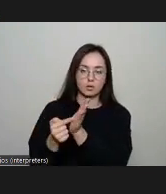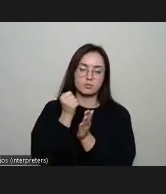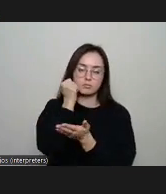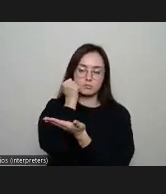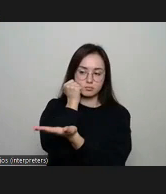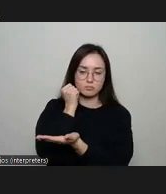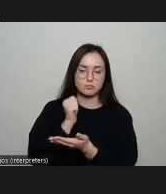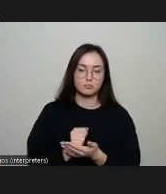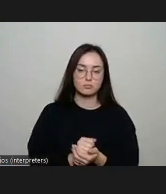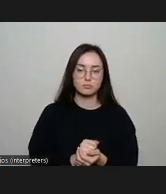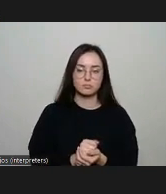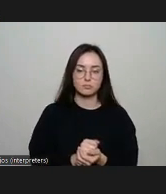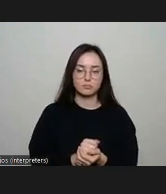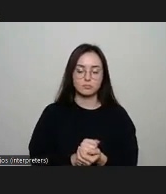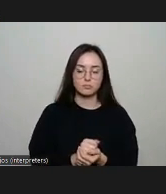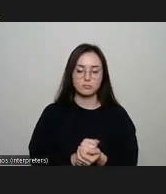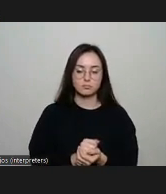Ir